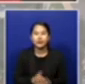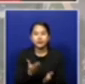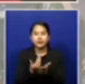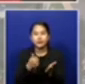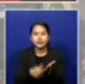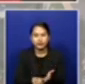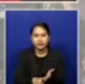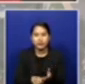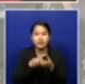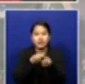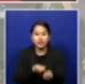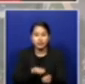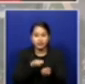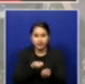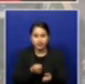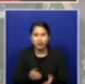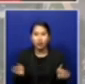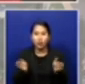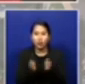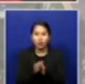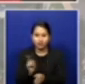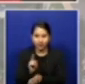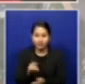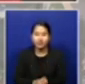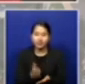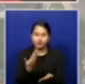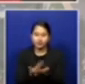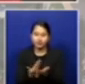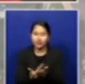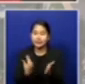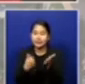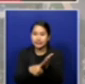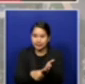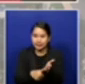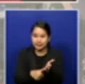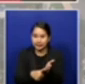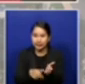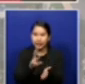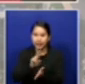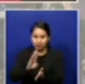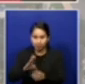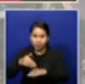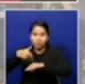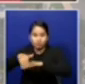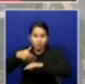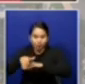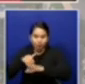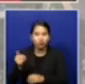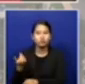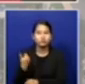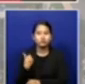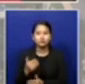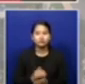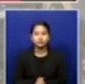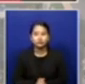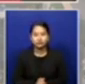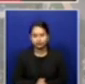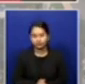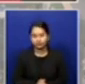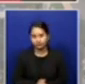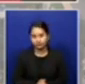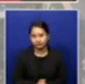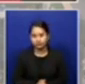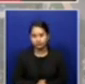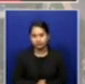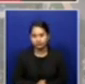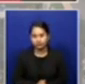ครับในที่นี้ก็จะรวมไปถึงทั้งหนี้ในระบบและนอกระบบด้วยนะครับท่านประธานในระบบอาจ